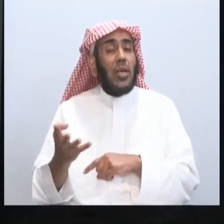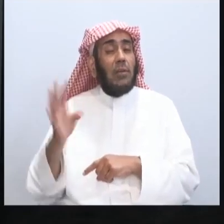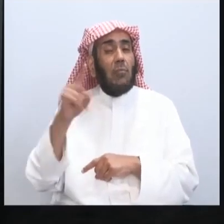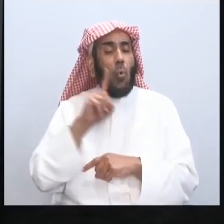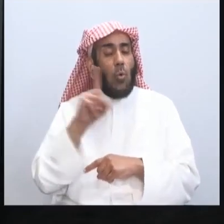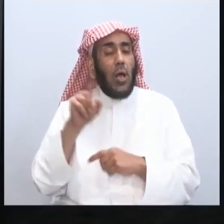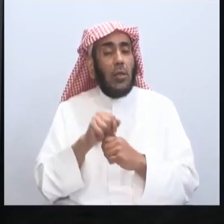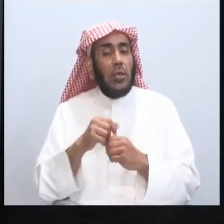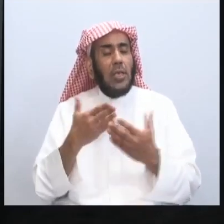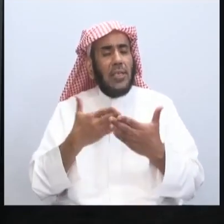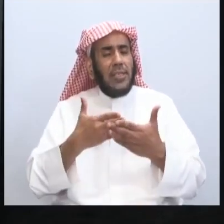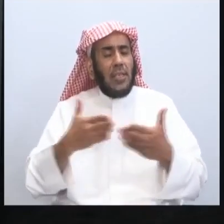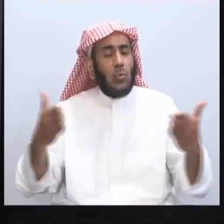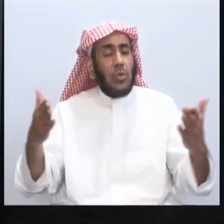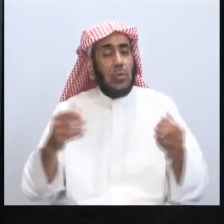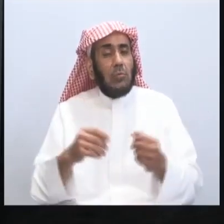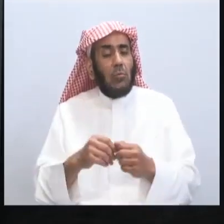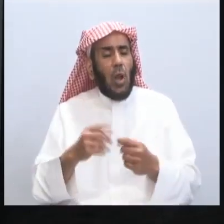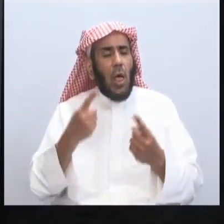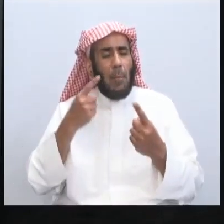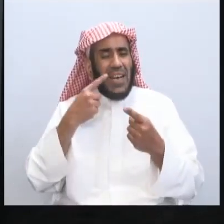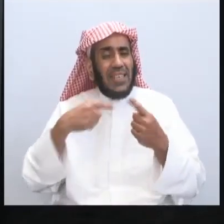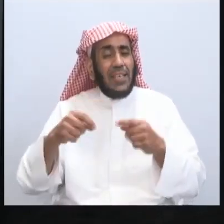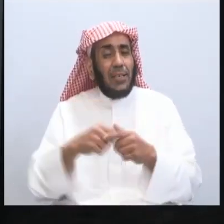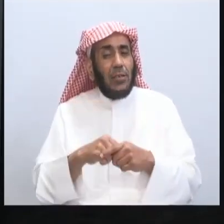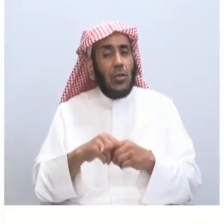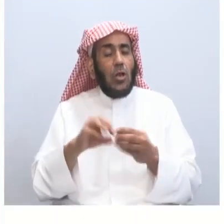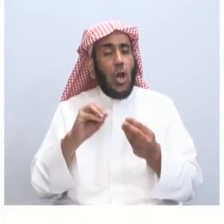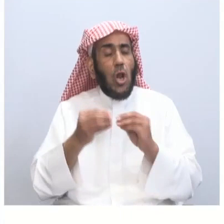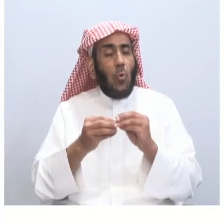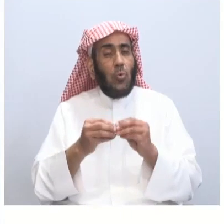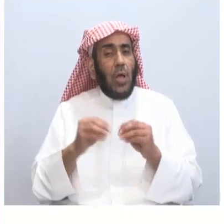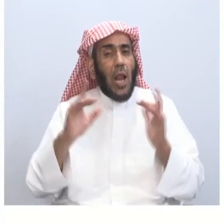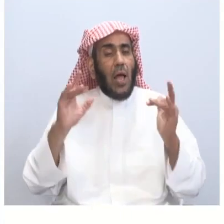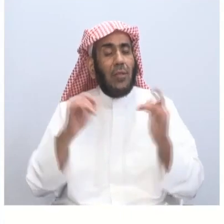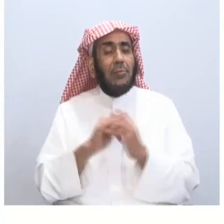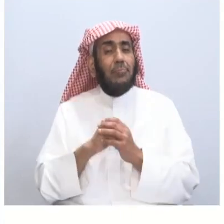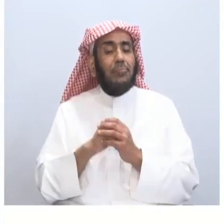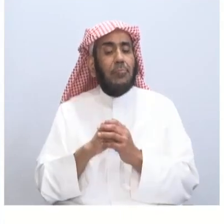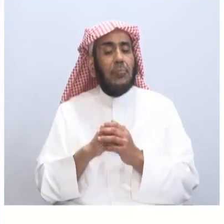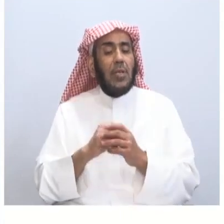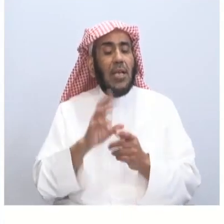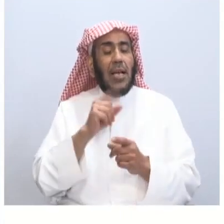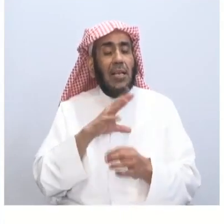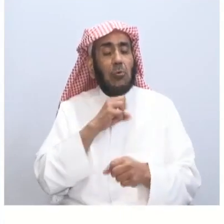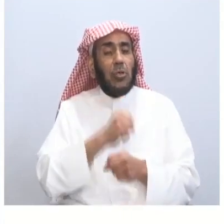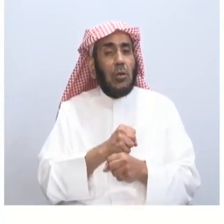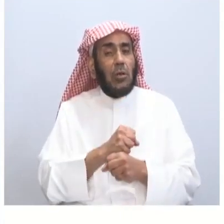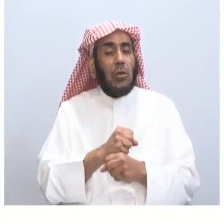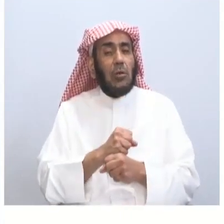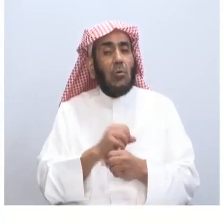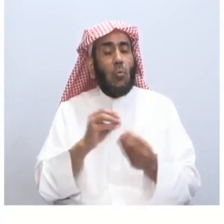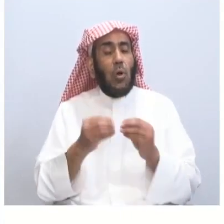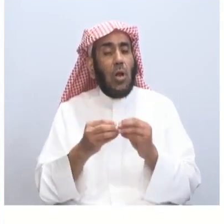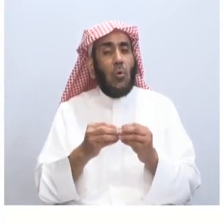ويلاحظ توسعه المسجد في على مر التاريخ اللون الاخضر عهد النبي صلى الله عليه وسلم واللون